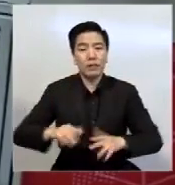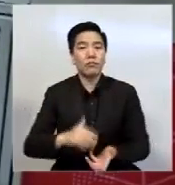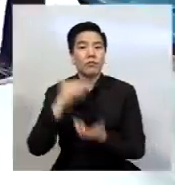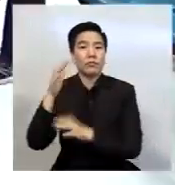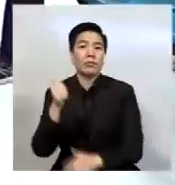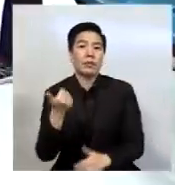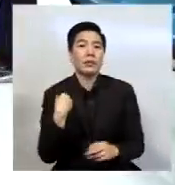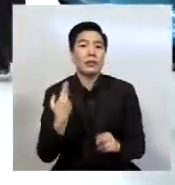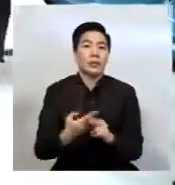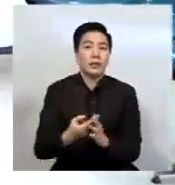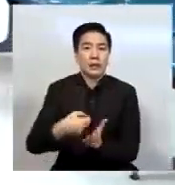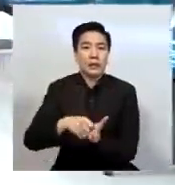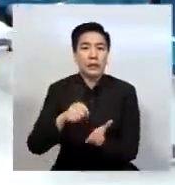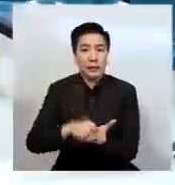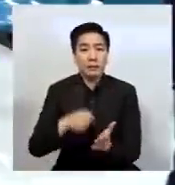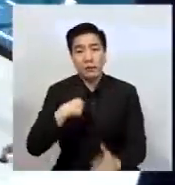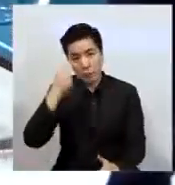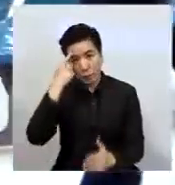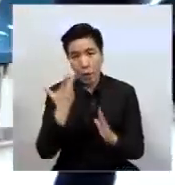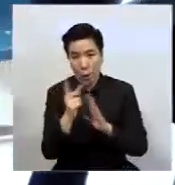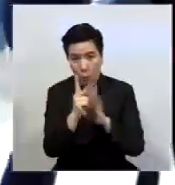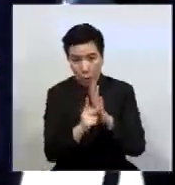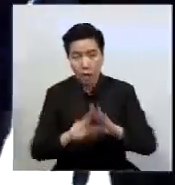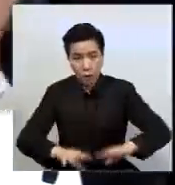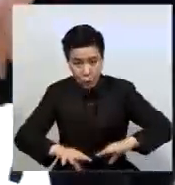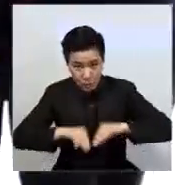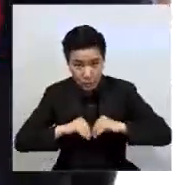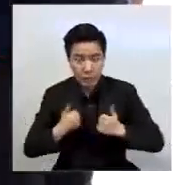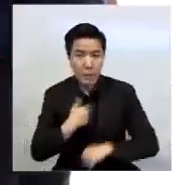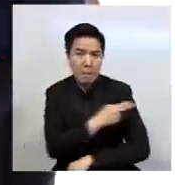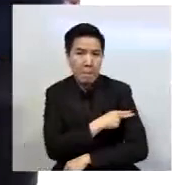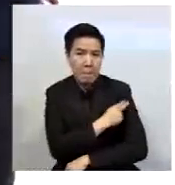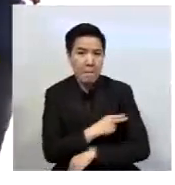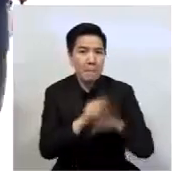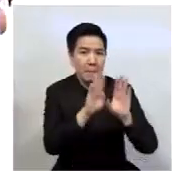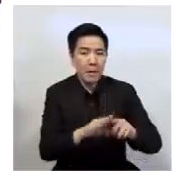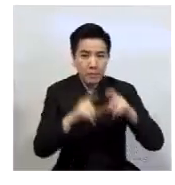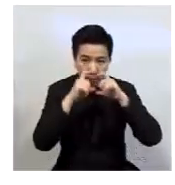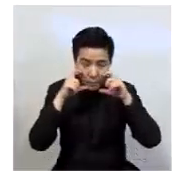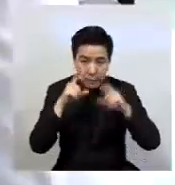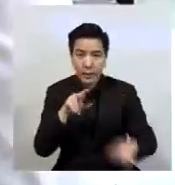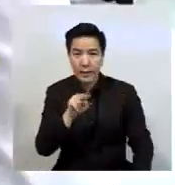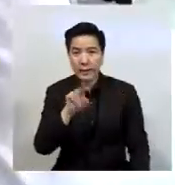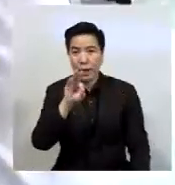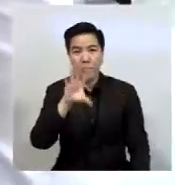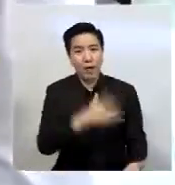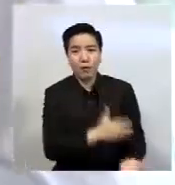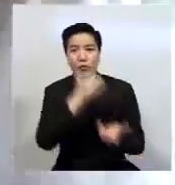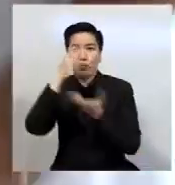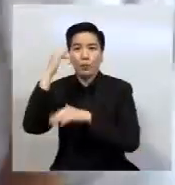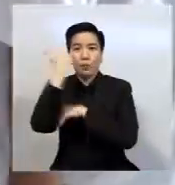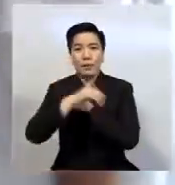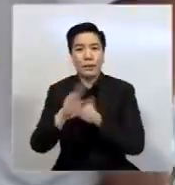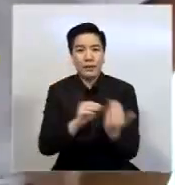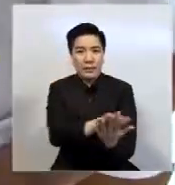ะแล้วก็ลงนามรับทราบเงื่อนไขการฝากส่งส่วนหน้ากากอนามัยทางการแพทย์หน้ากากอนามัยชนิด N95 งดฝากส่งเพราะว่าใน